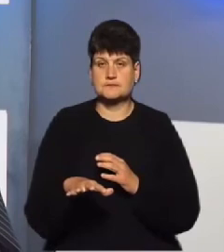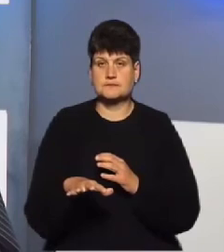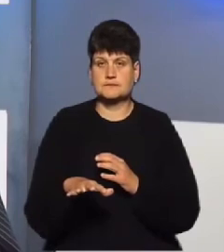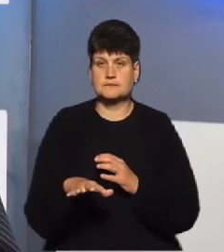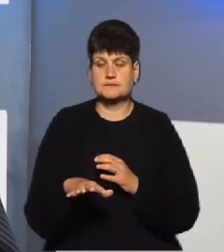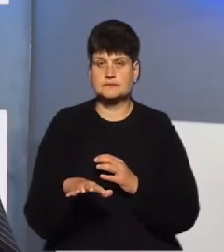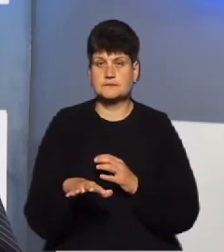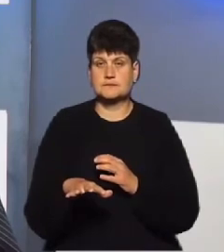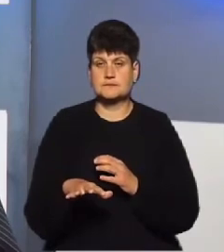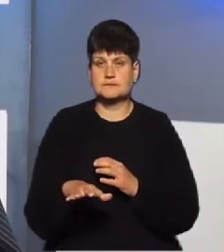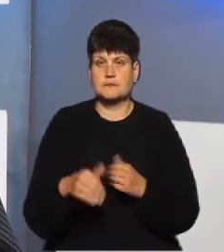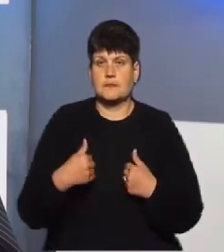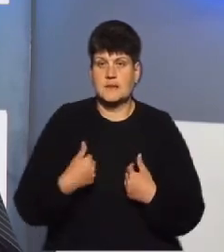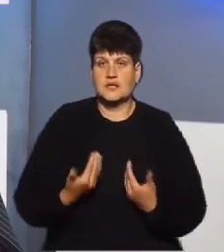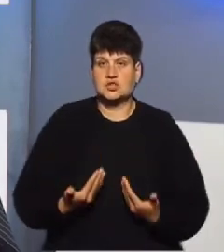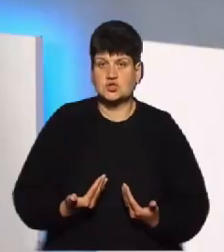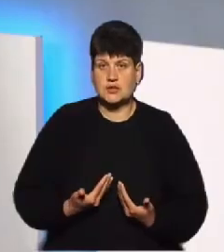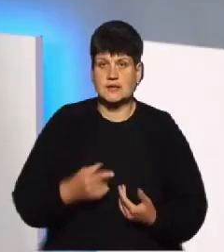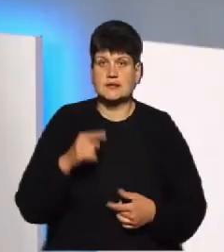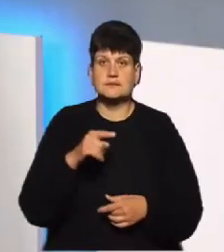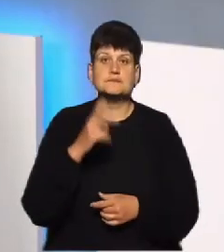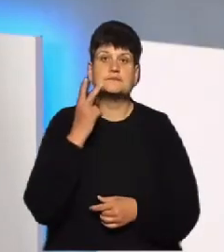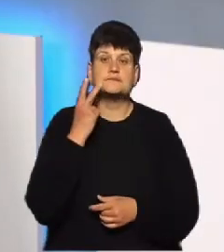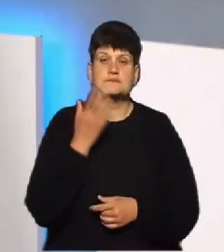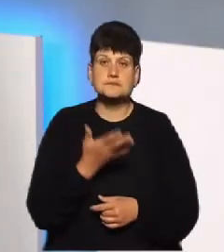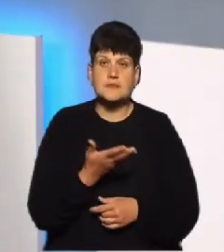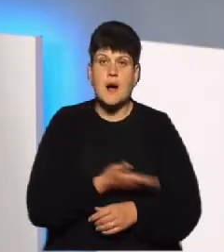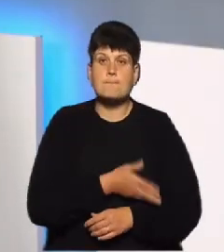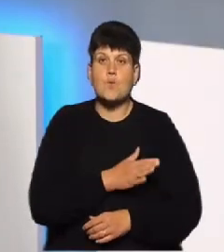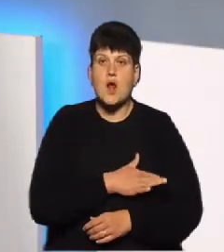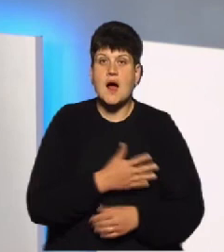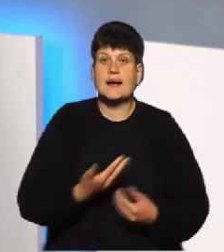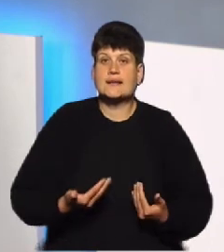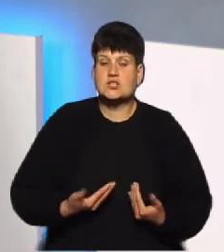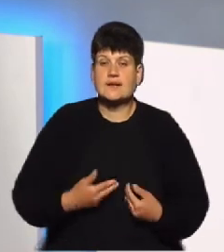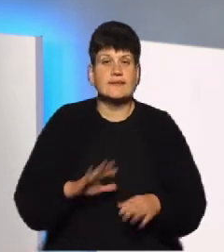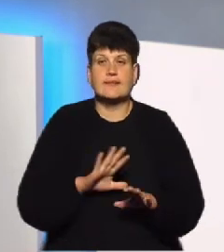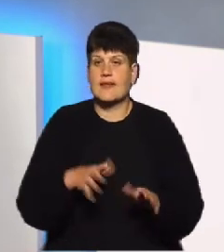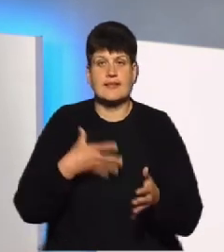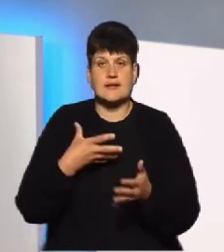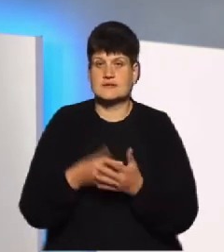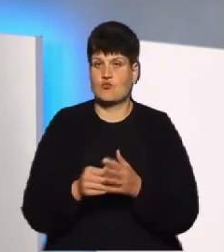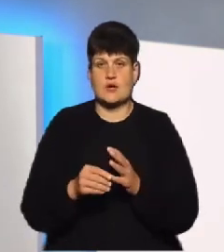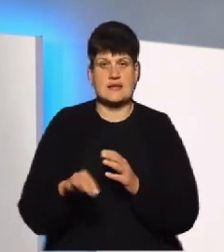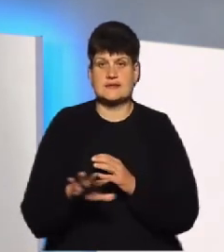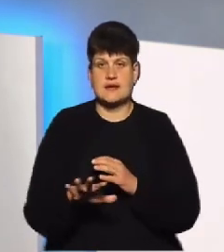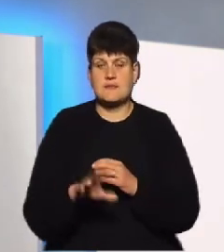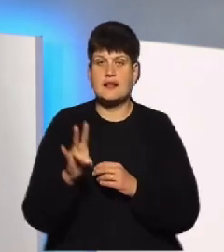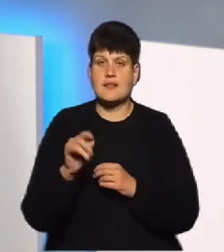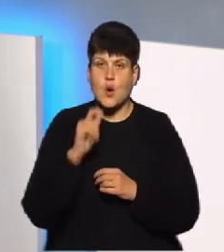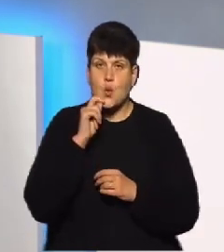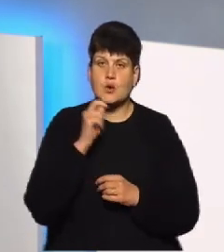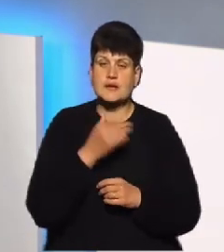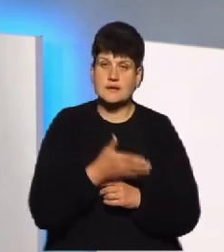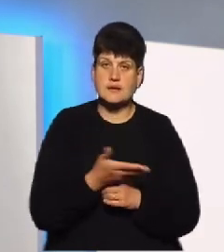Ми жили там споконвіку. А поляки жили не на своїх етнічних землях, а на українських. Які вони сюди